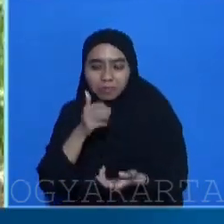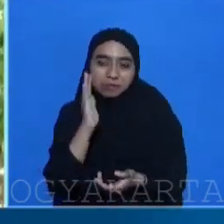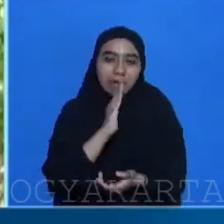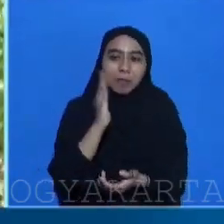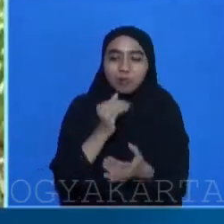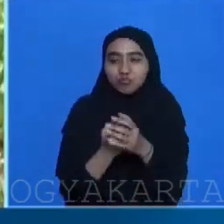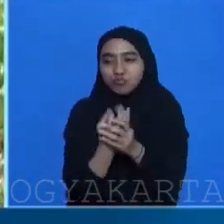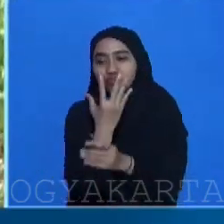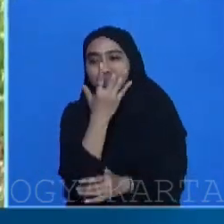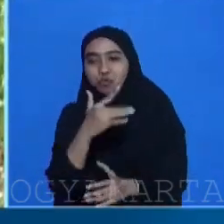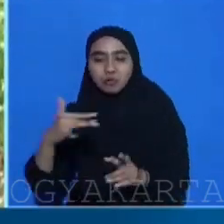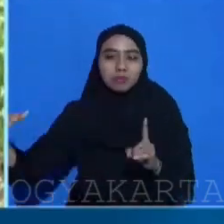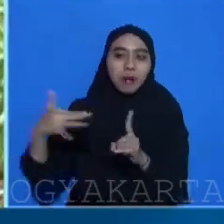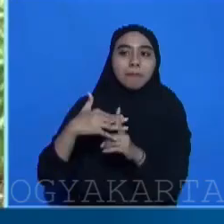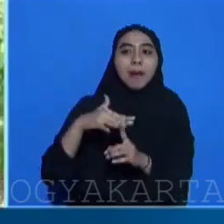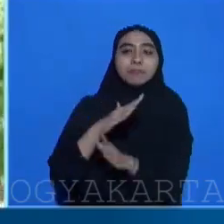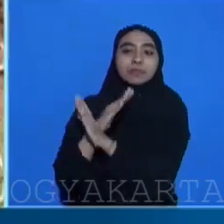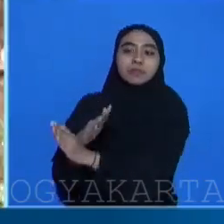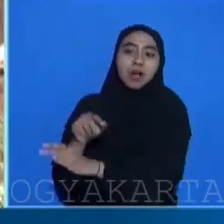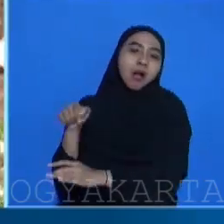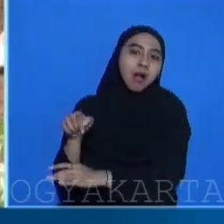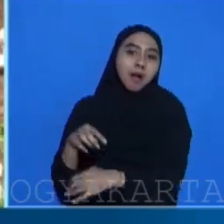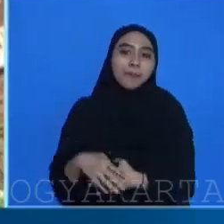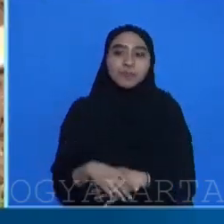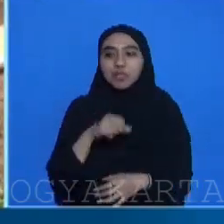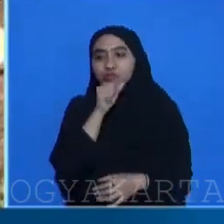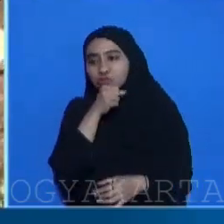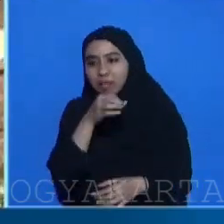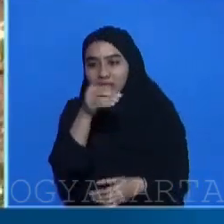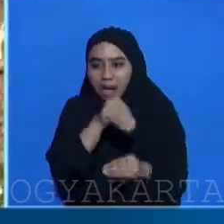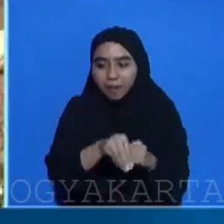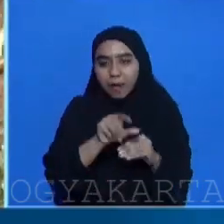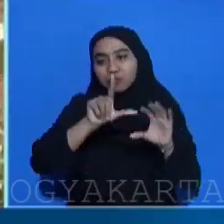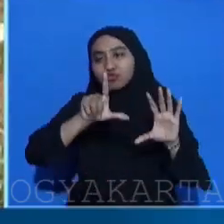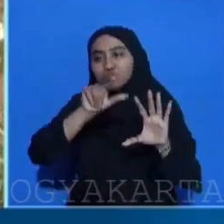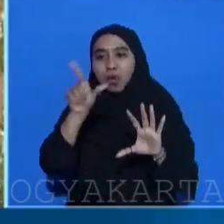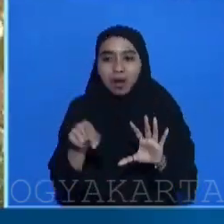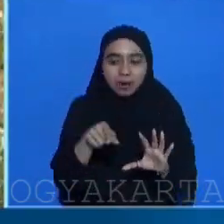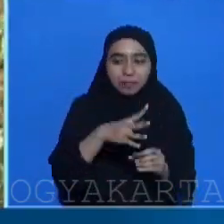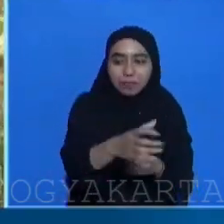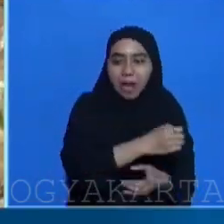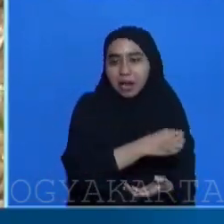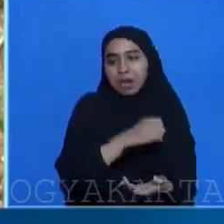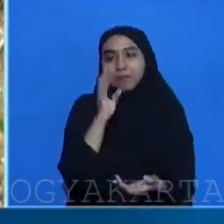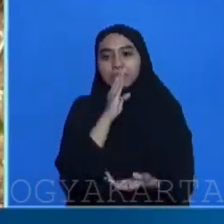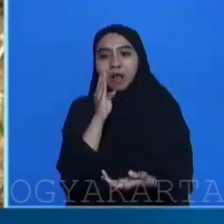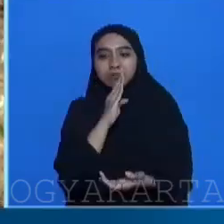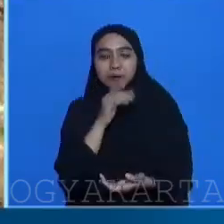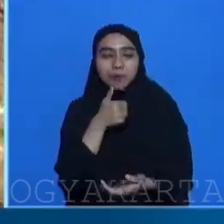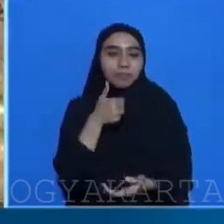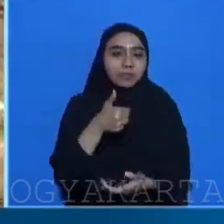subur terbebas dari hama usia tanam 2 bulan mulai memanen cabai hijau lalap miliknya